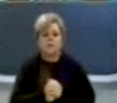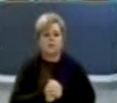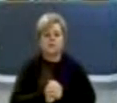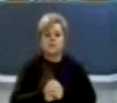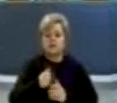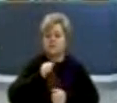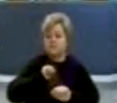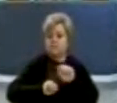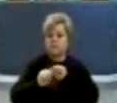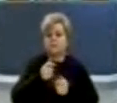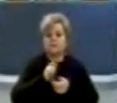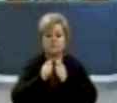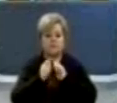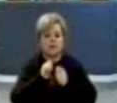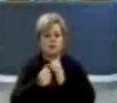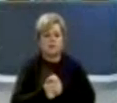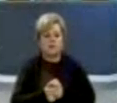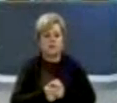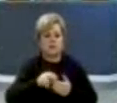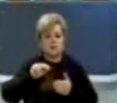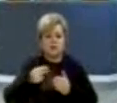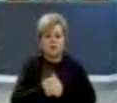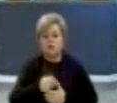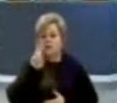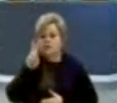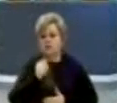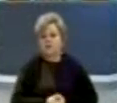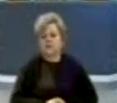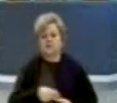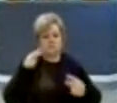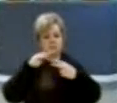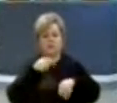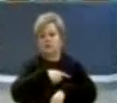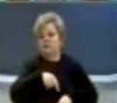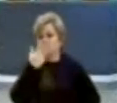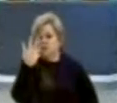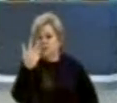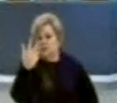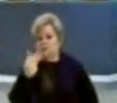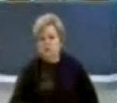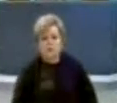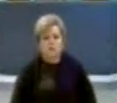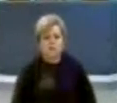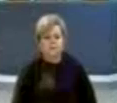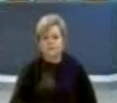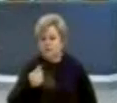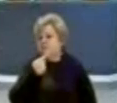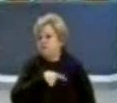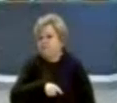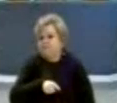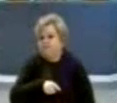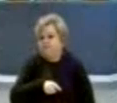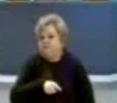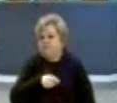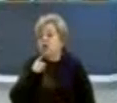këtë marrëveshje të 10 shtatorit, të cilën në fund e kemi nënshkruar. Vučićit si bot ball as 3 orë. Kjo është për të hodhur keq. Po